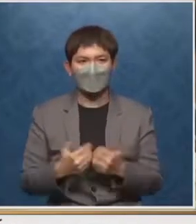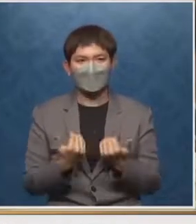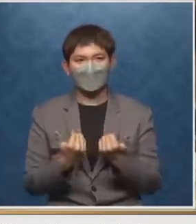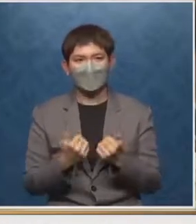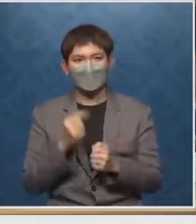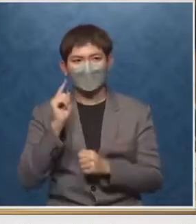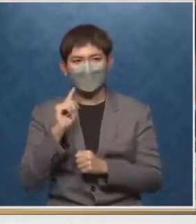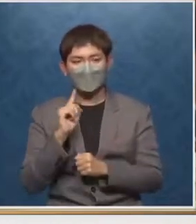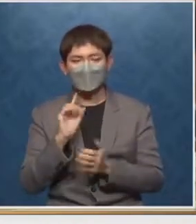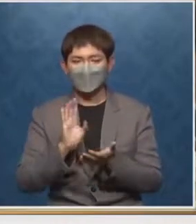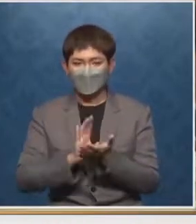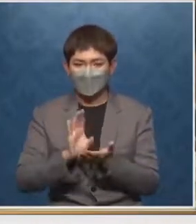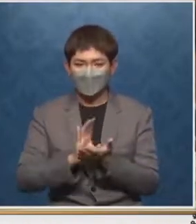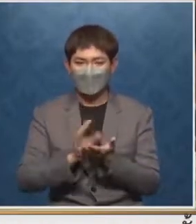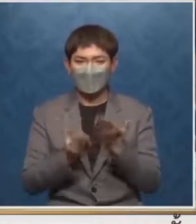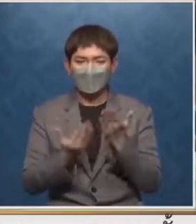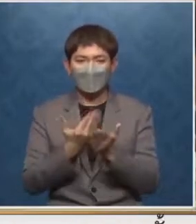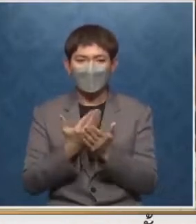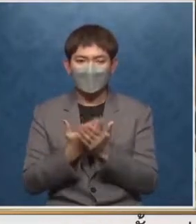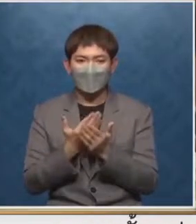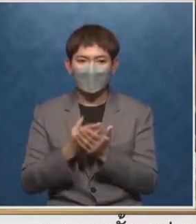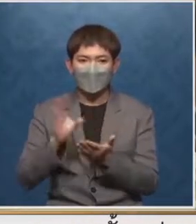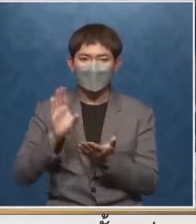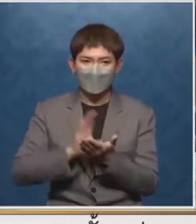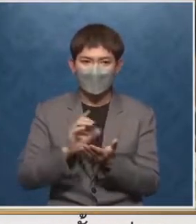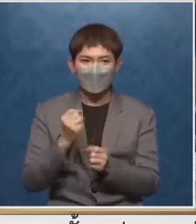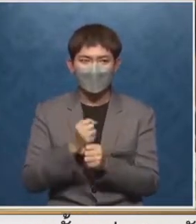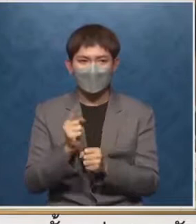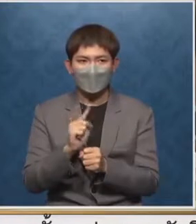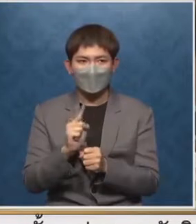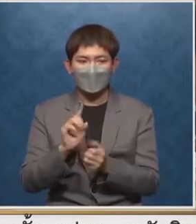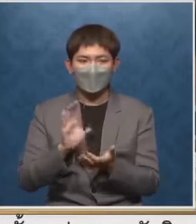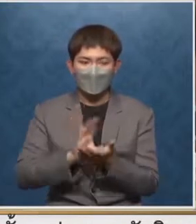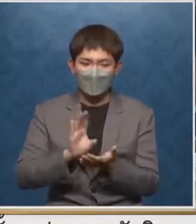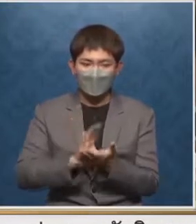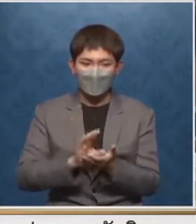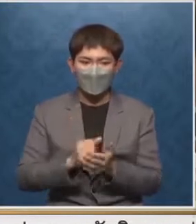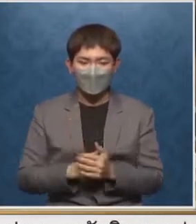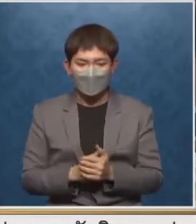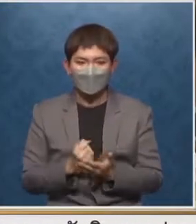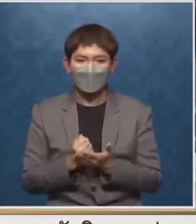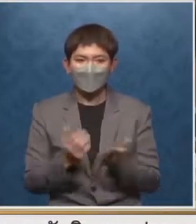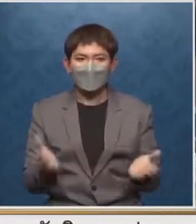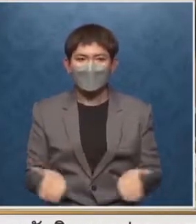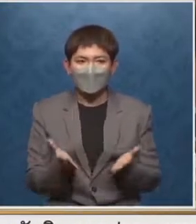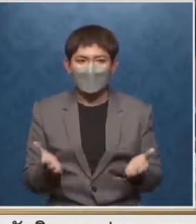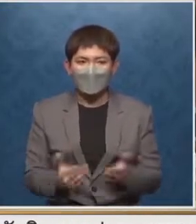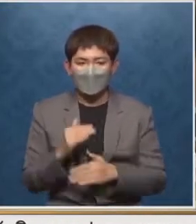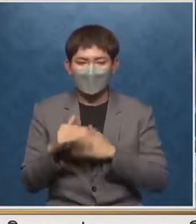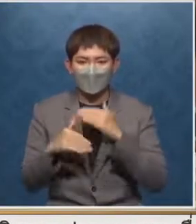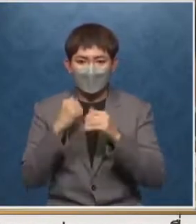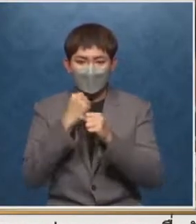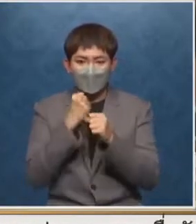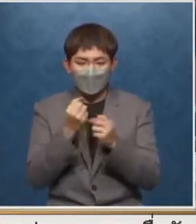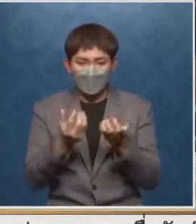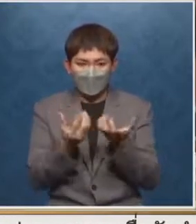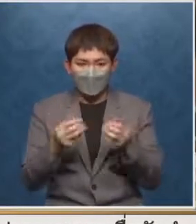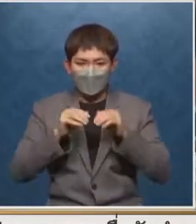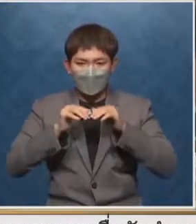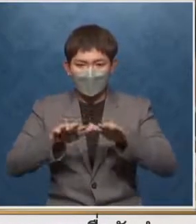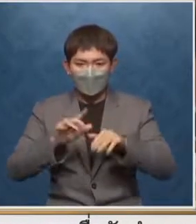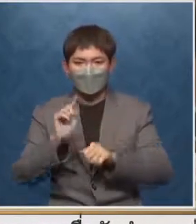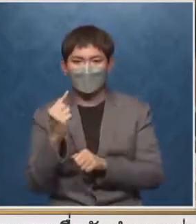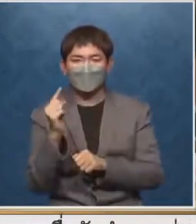จะต้องมีกองทุนหรือมีเงินทุนสักก้อนหนึ่งสักกองหนึ่งนะครับในการที่จะส่งเสริมการผลิตสื่อที่ปลอดภัยและสร้างสร